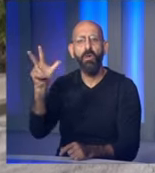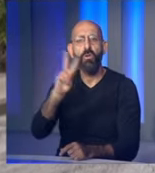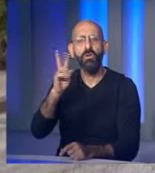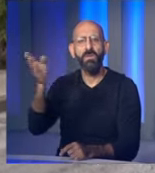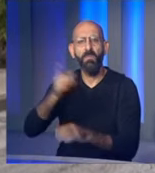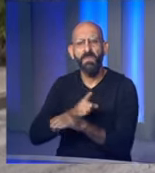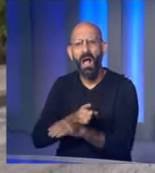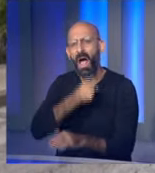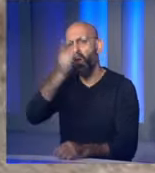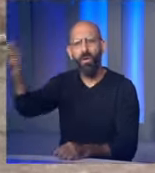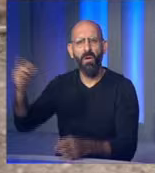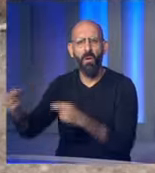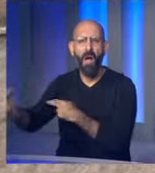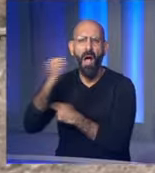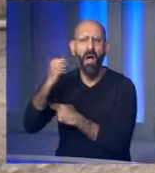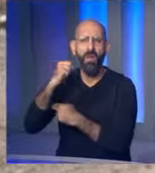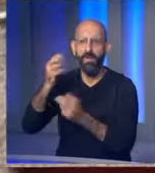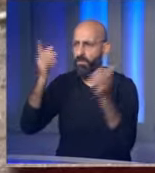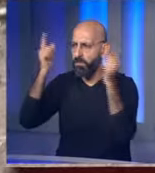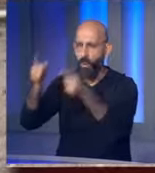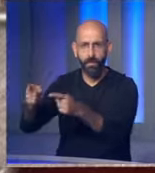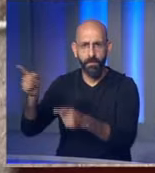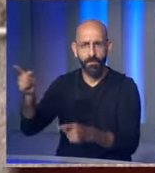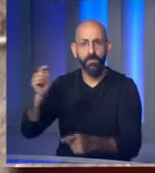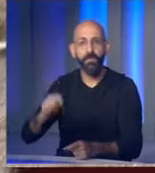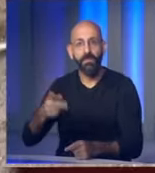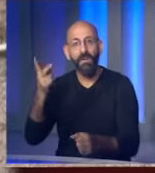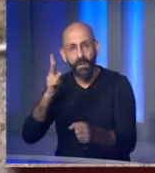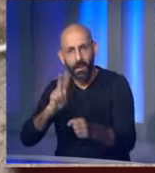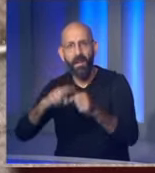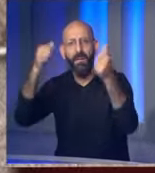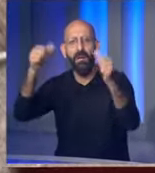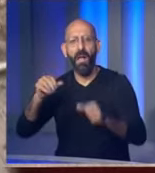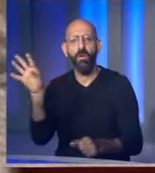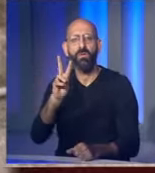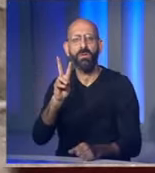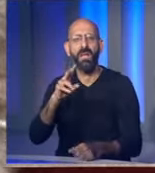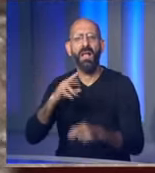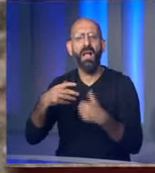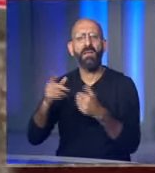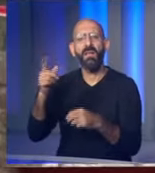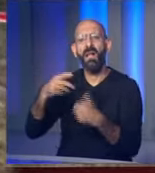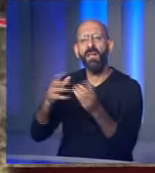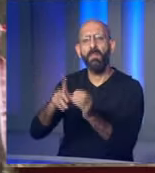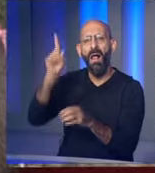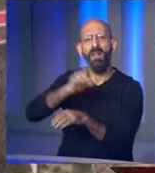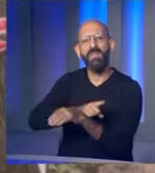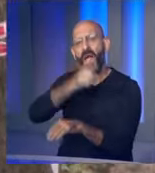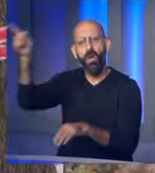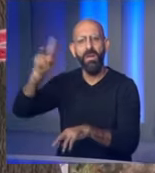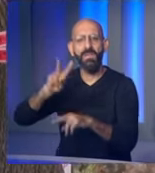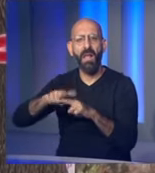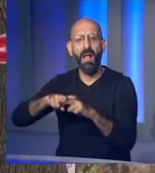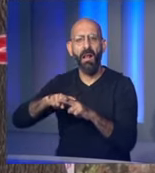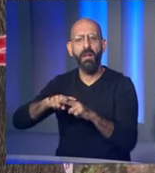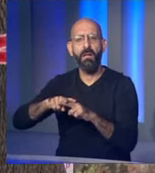لها عن استهداف مستوطنه جعت والمالكيه وسع سع وثك رميم كما اعلنت عن استهداف الاطراف الجنوبيه